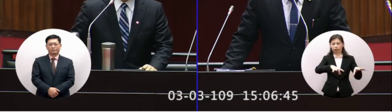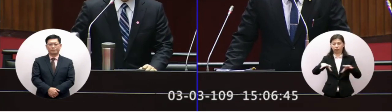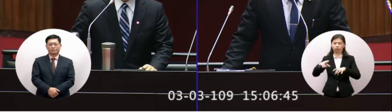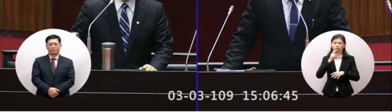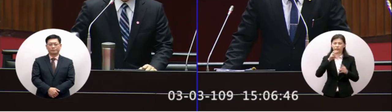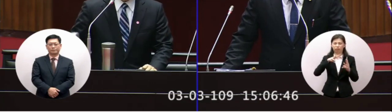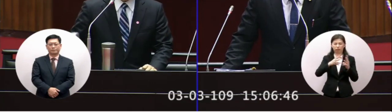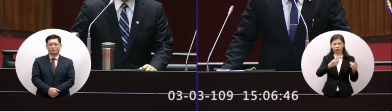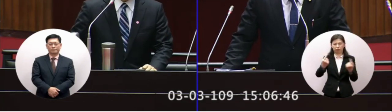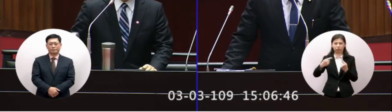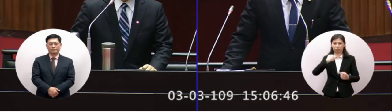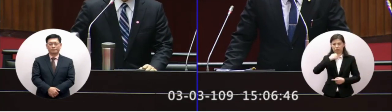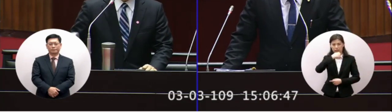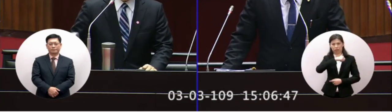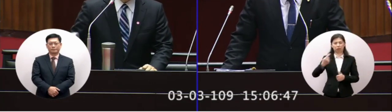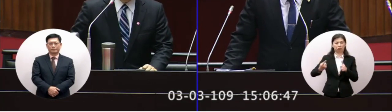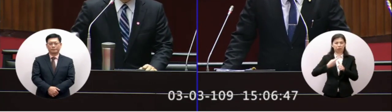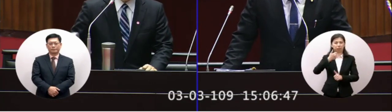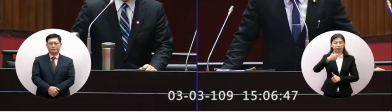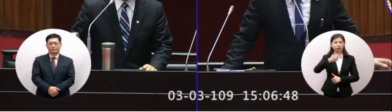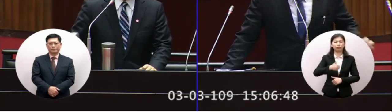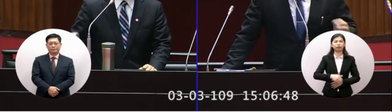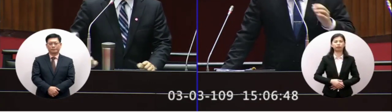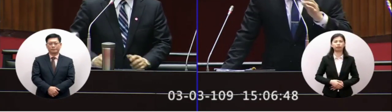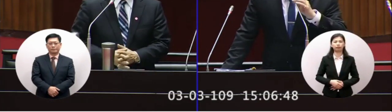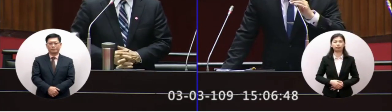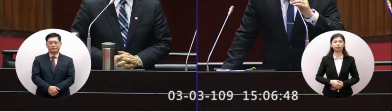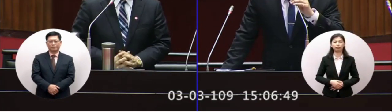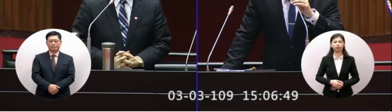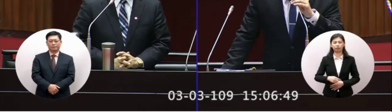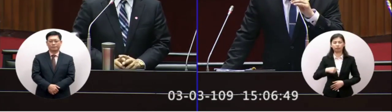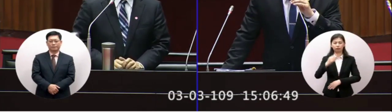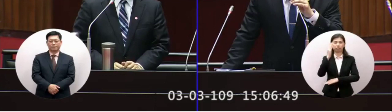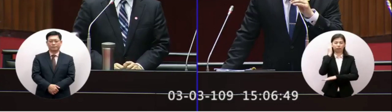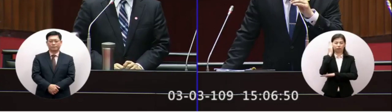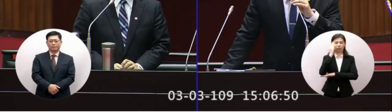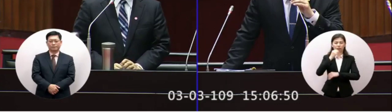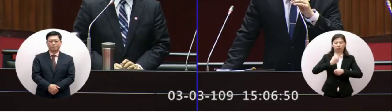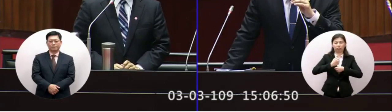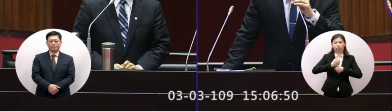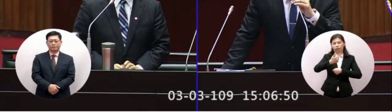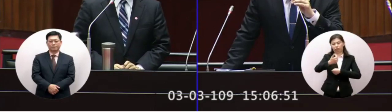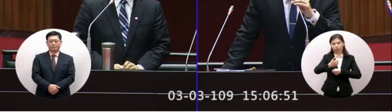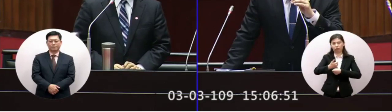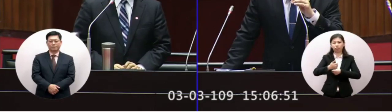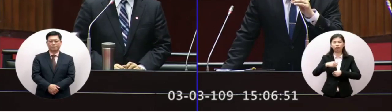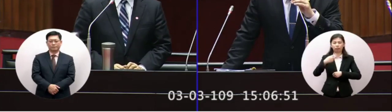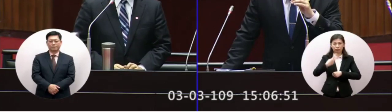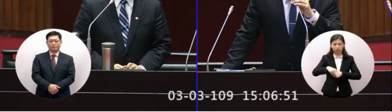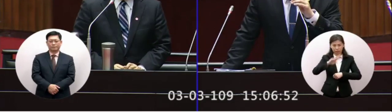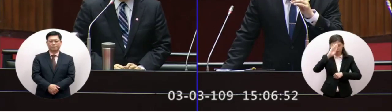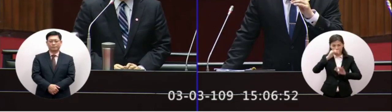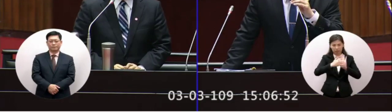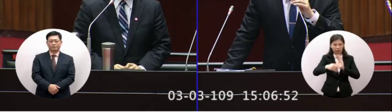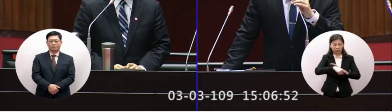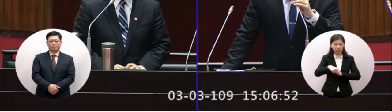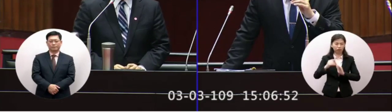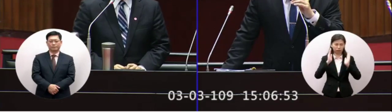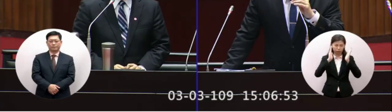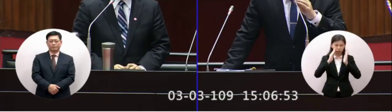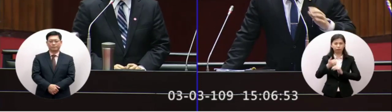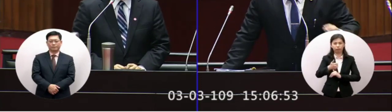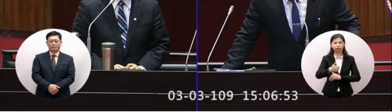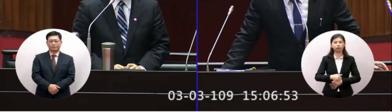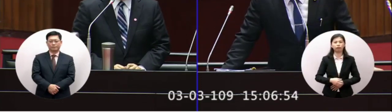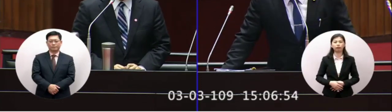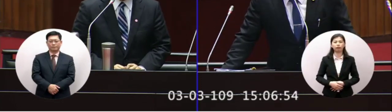洲，其实台湾的防疫是做得非常的成功哈。当然有我们很有效率的行政团队，还有我们第一线最辛苦的防疫人员哦。